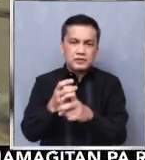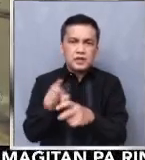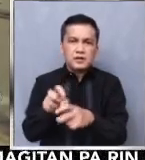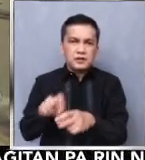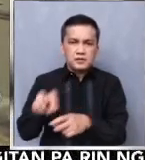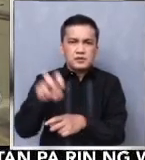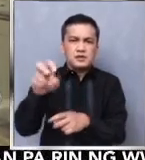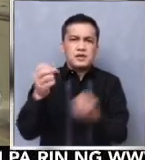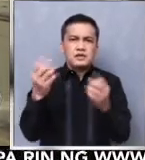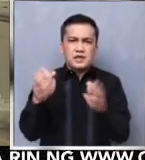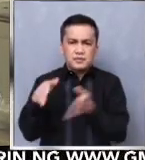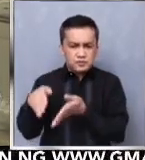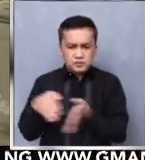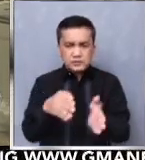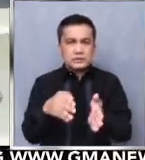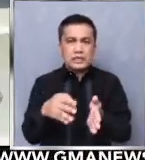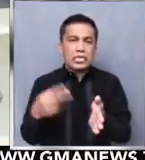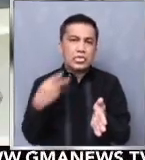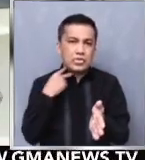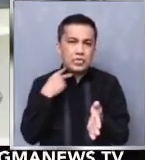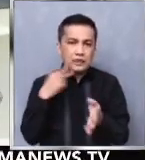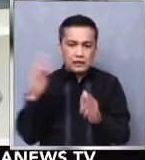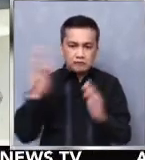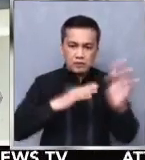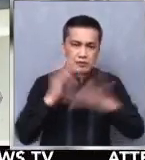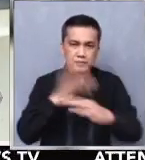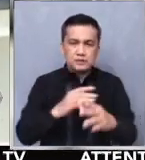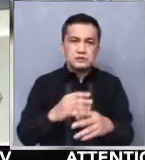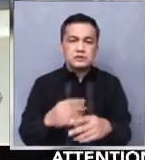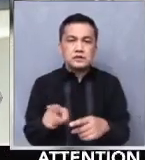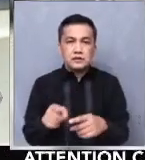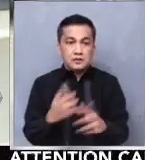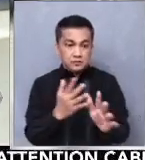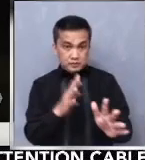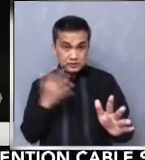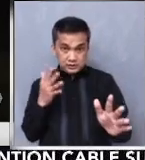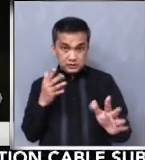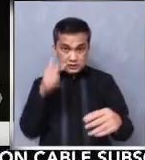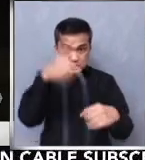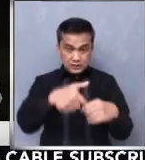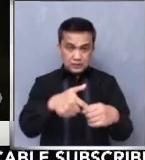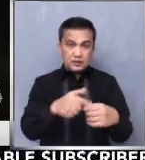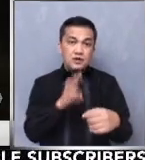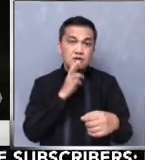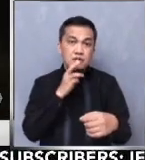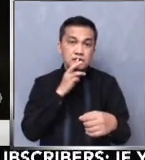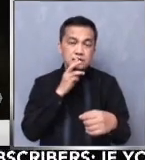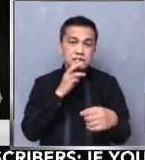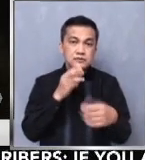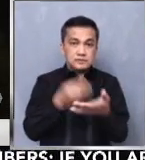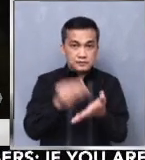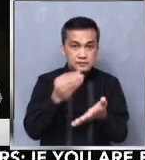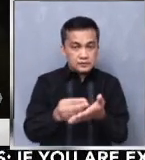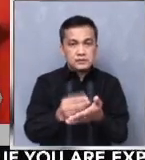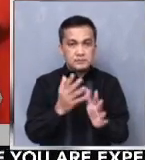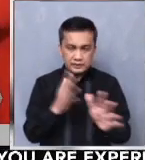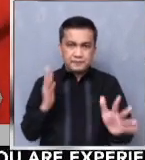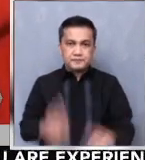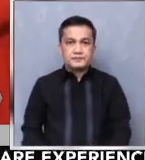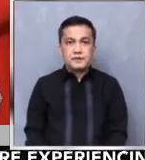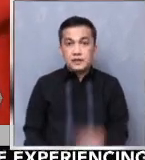madaanan. At mahaba rin daw ang pila sa mga gasolinahan at water refilling station. Kagabi, pumunta rin si Robredo sa Bohol